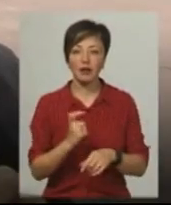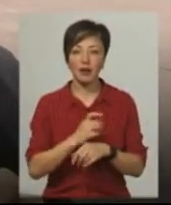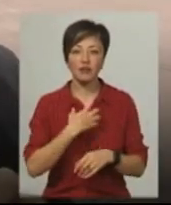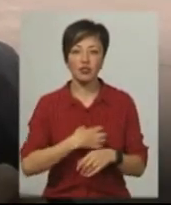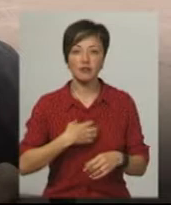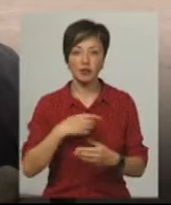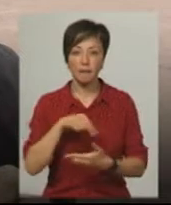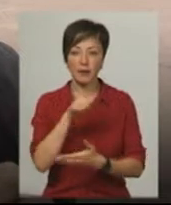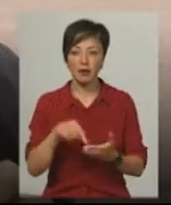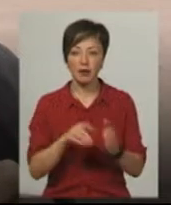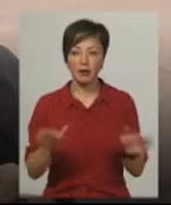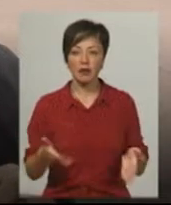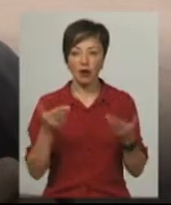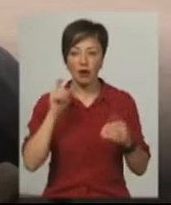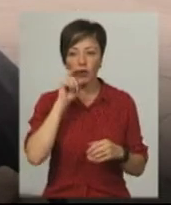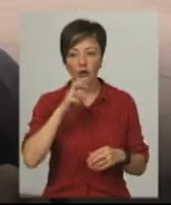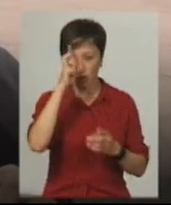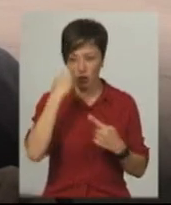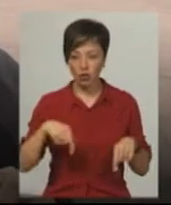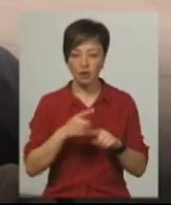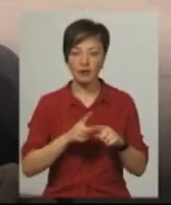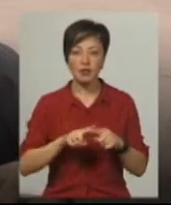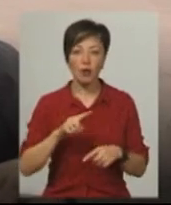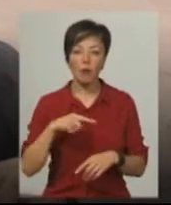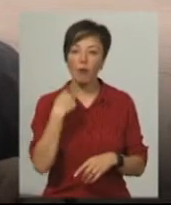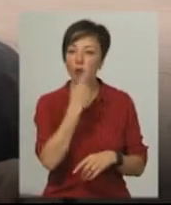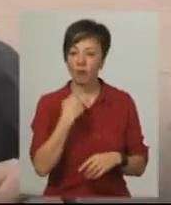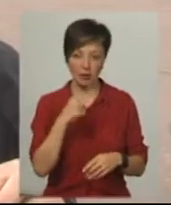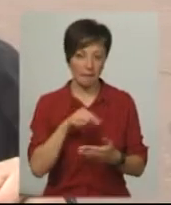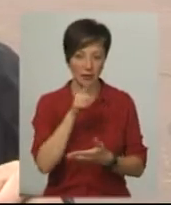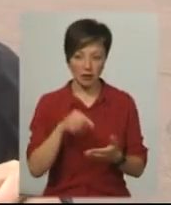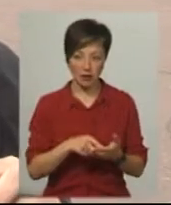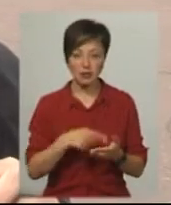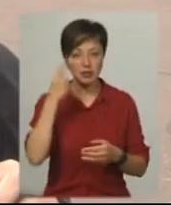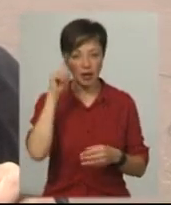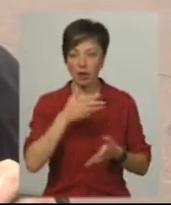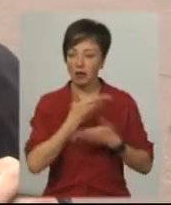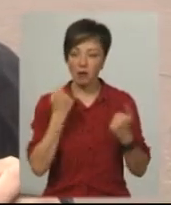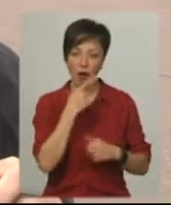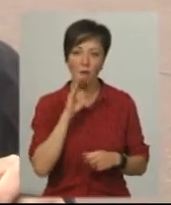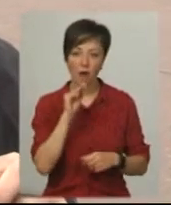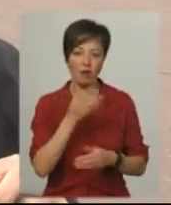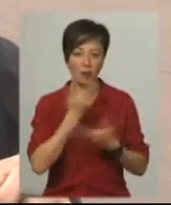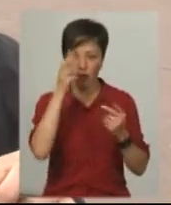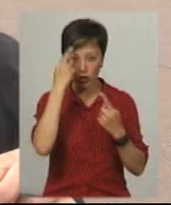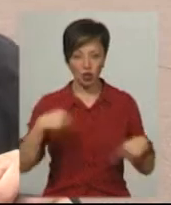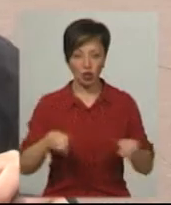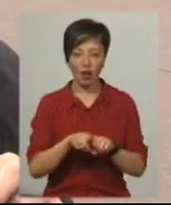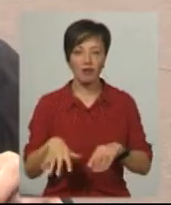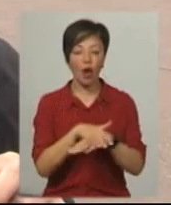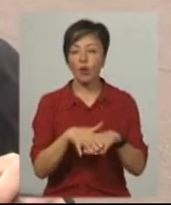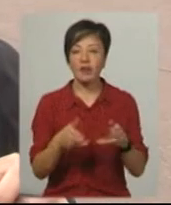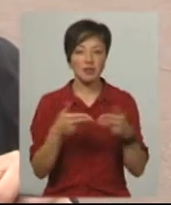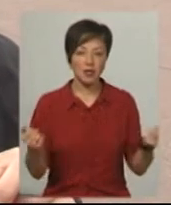питання піднімається в нашій Україні, в нашій державі – це мовне питання. Ми знаємо, нема мови, нема держави. Народ, який не